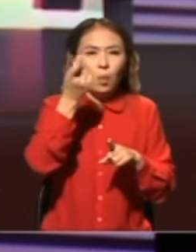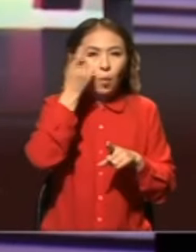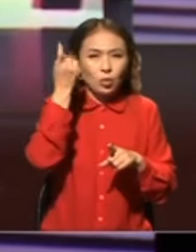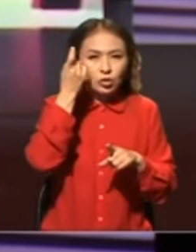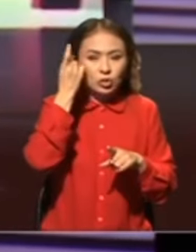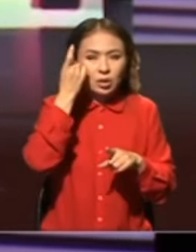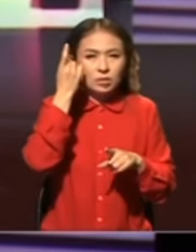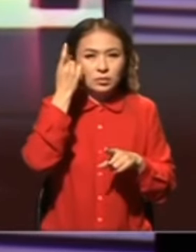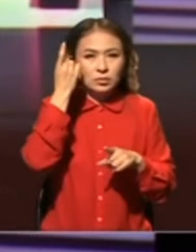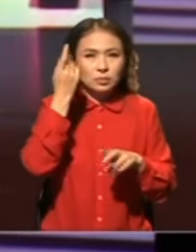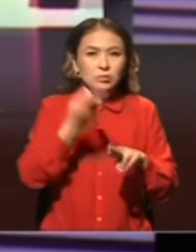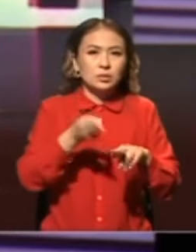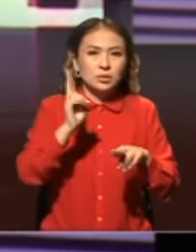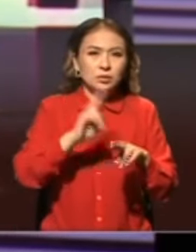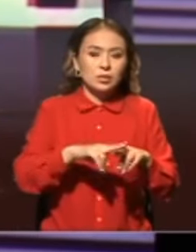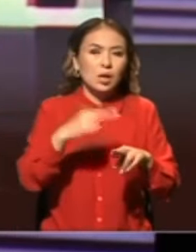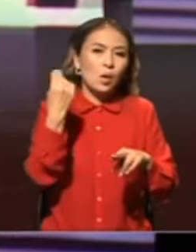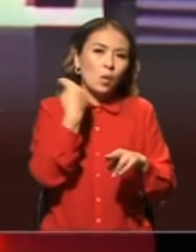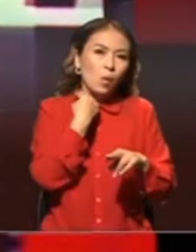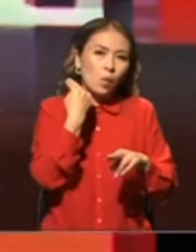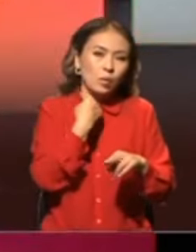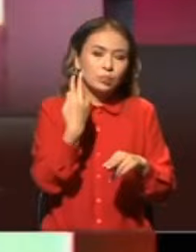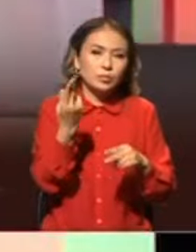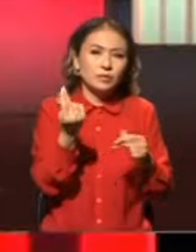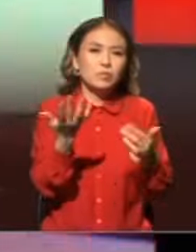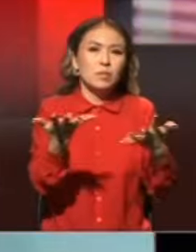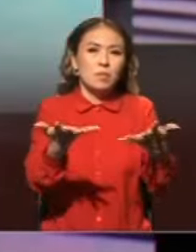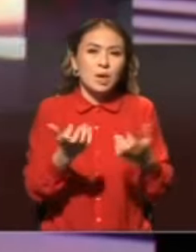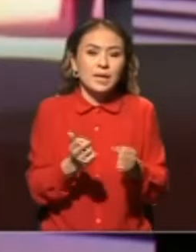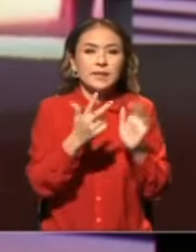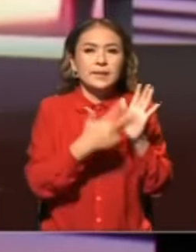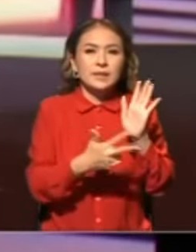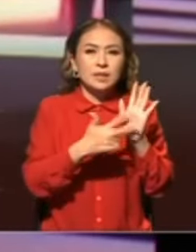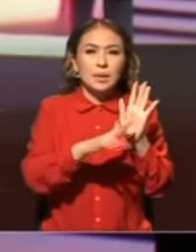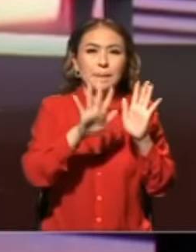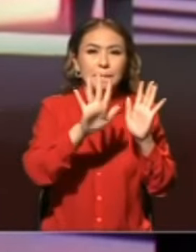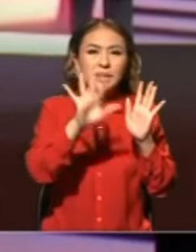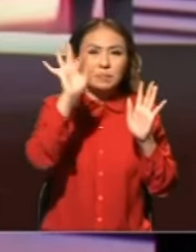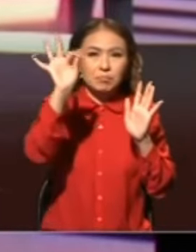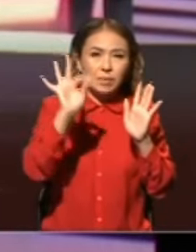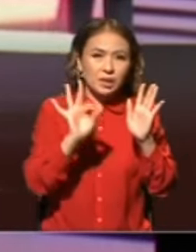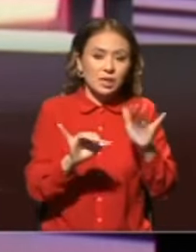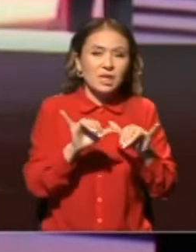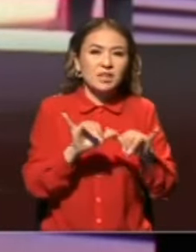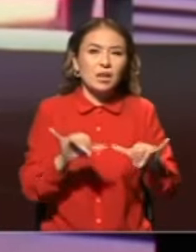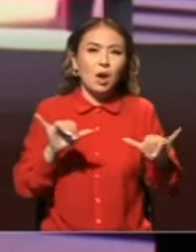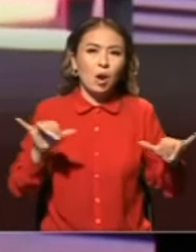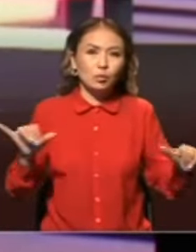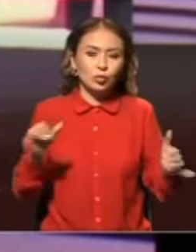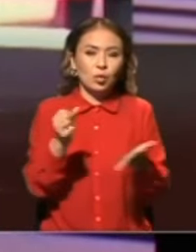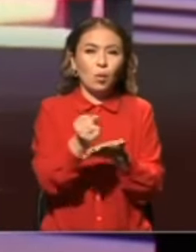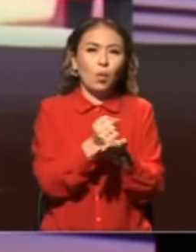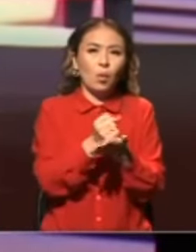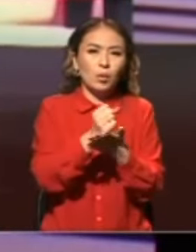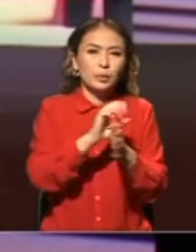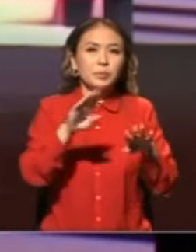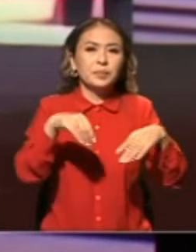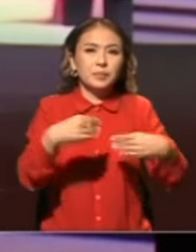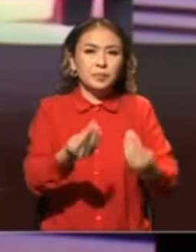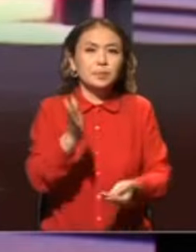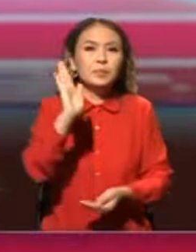қожалықтары мынау қарыз қаражатын алу үшін 85%-на дейін даму қоры кепілдік